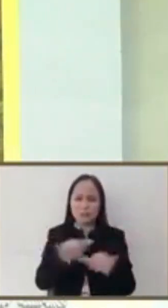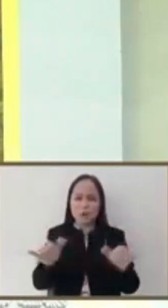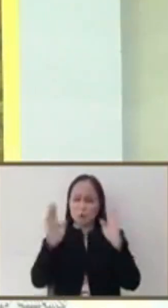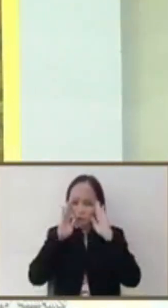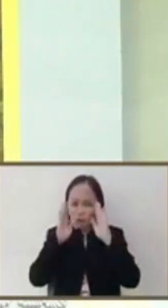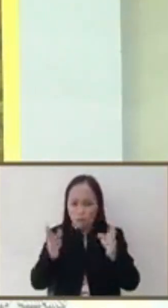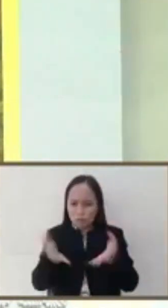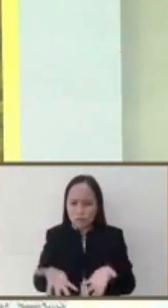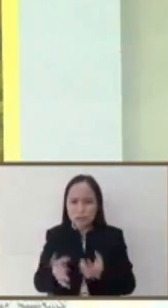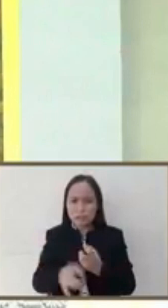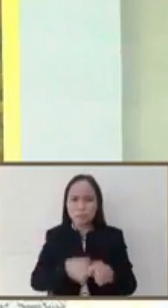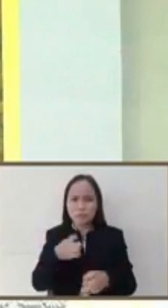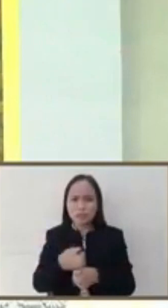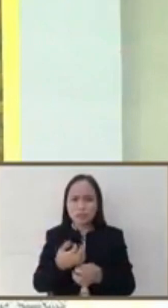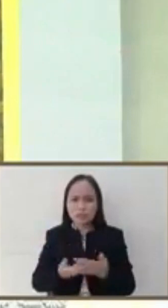temporal.